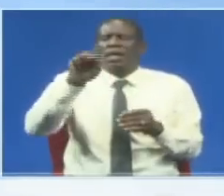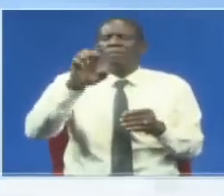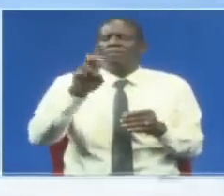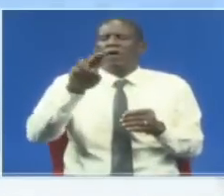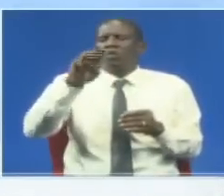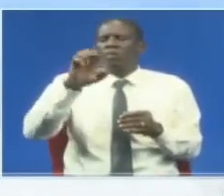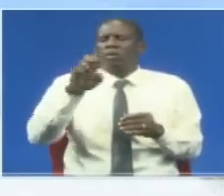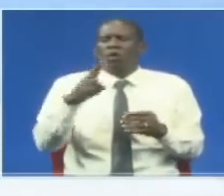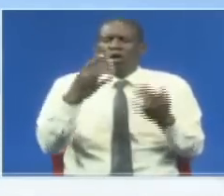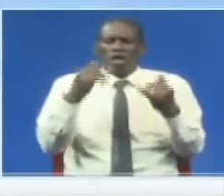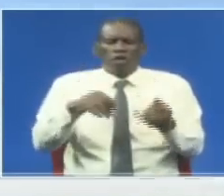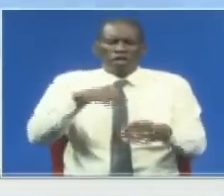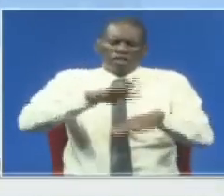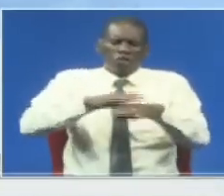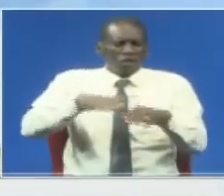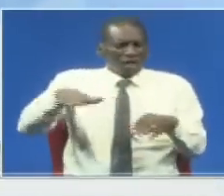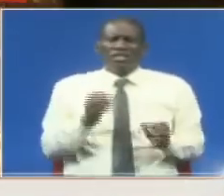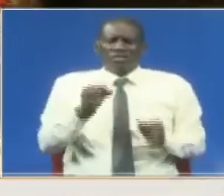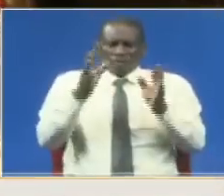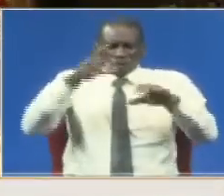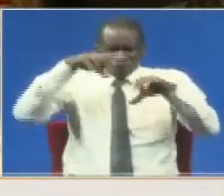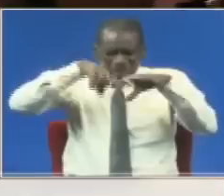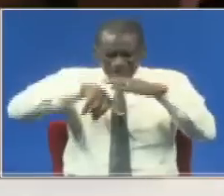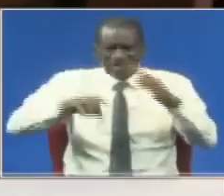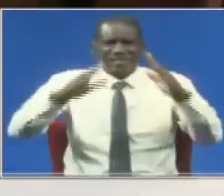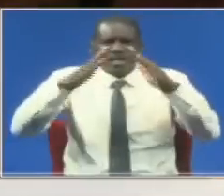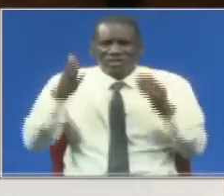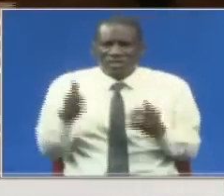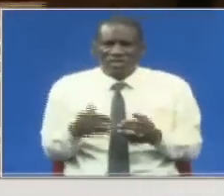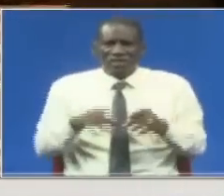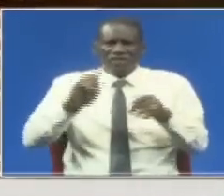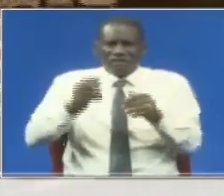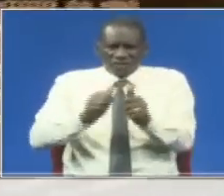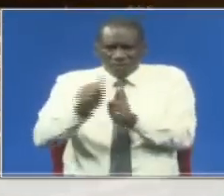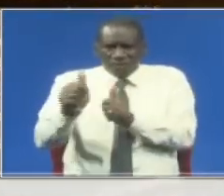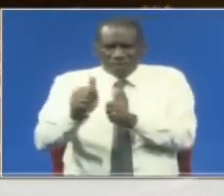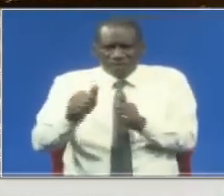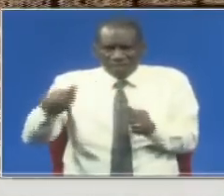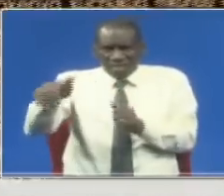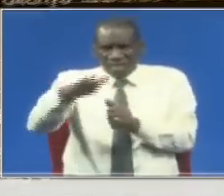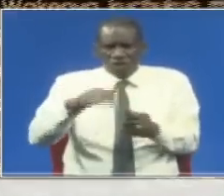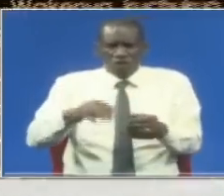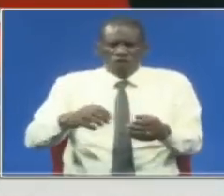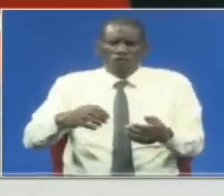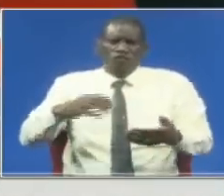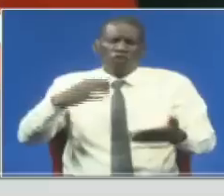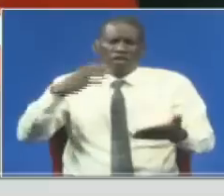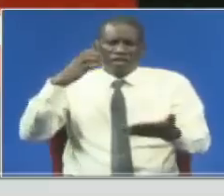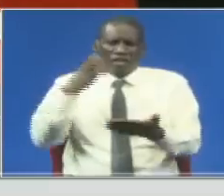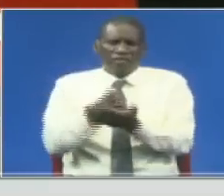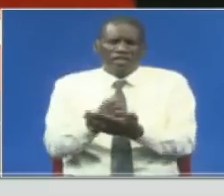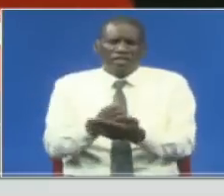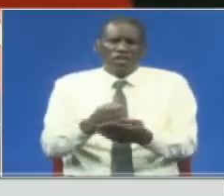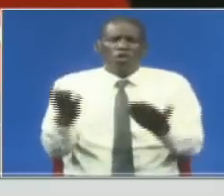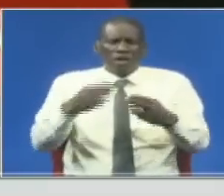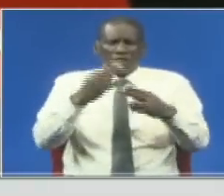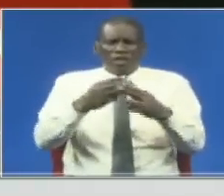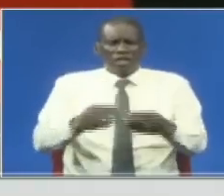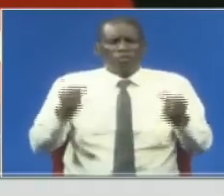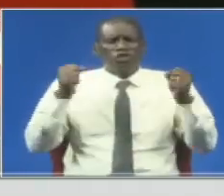ya kuvutia. Mgeni anapoingia kwenye jengo hili anapita katika handaki la mashahidi ambapo majina ya mashujaa na historia ya